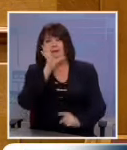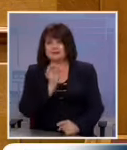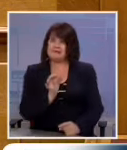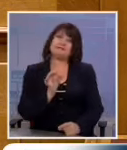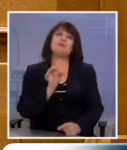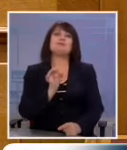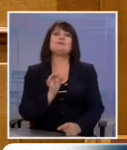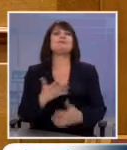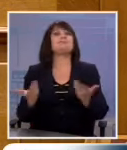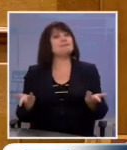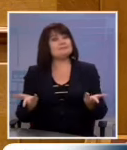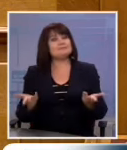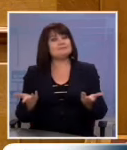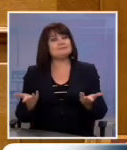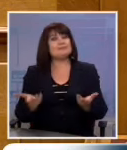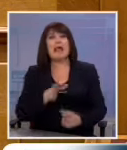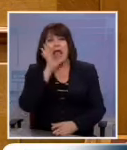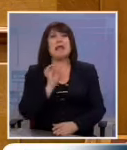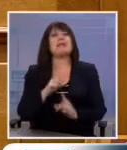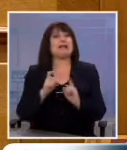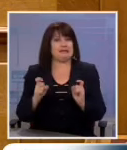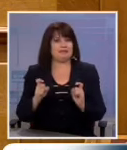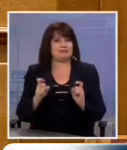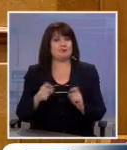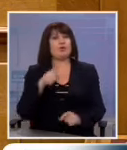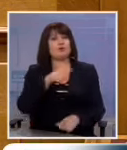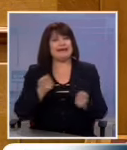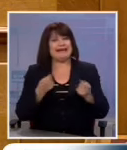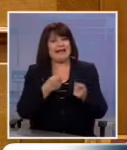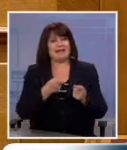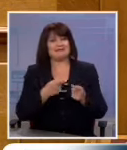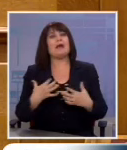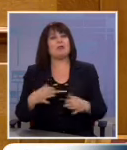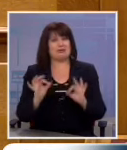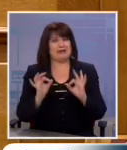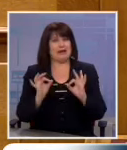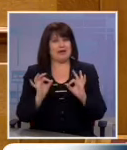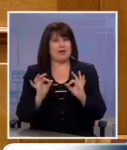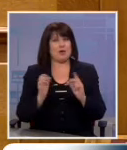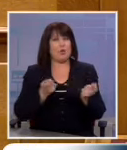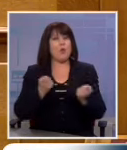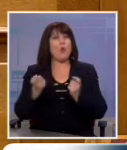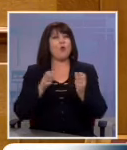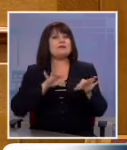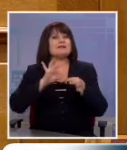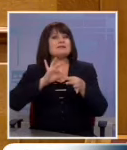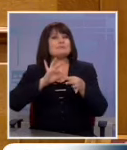κύριοι συνάδελφοι? Η αλήθεια είναι ότι εκτελείται εξ αρχής ένα οργανωμένο